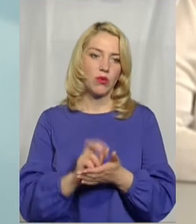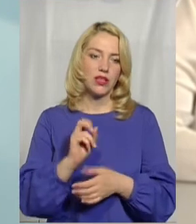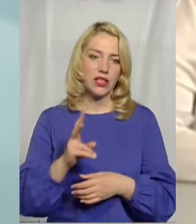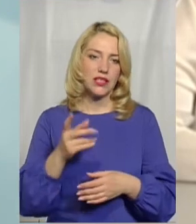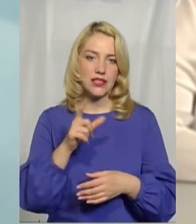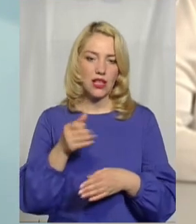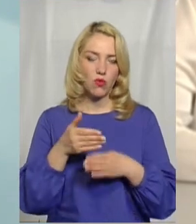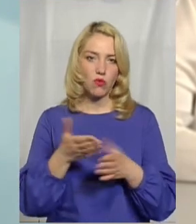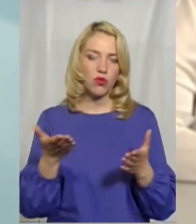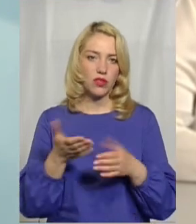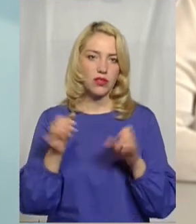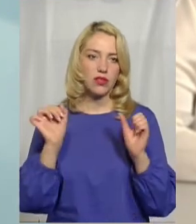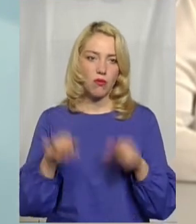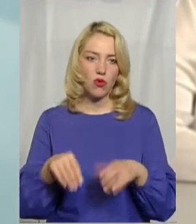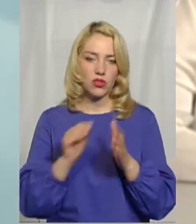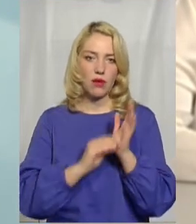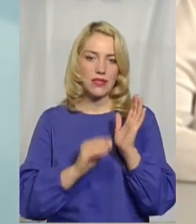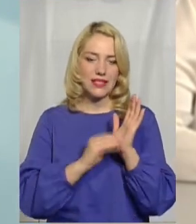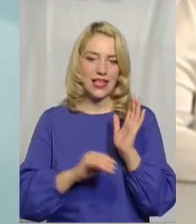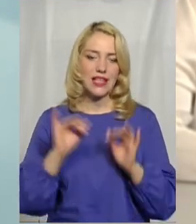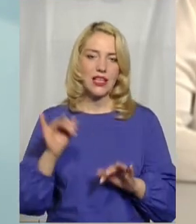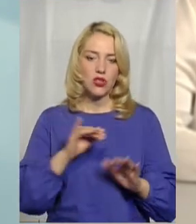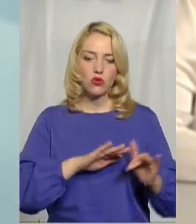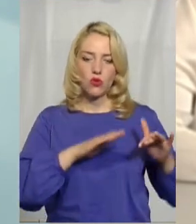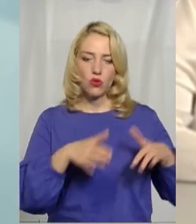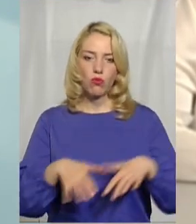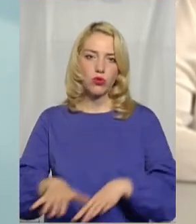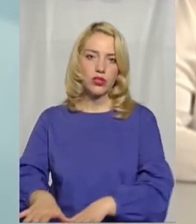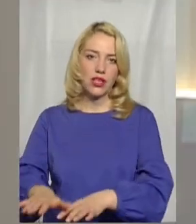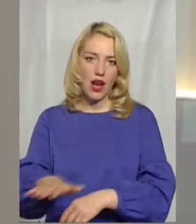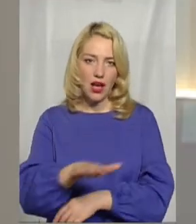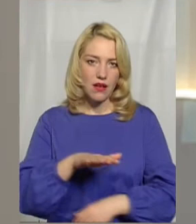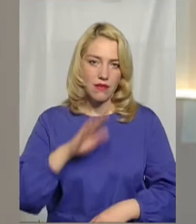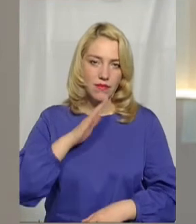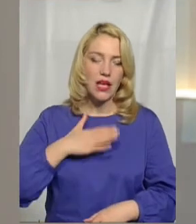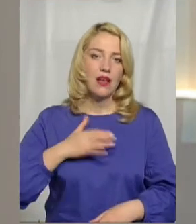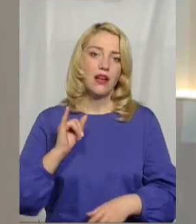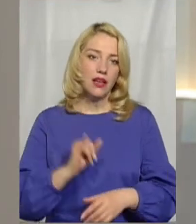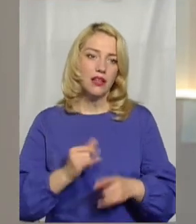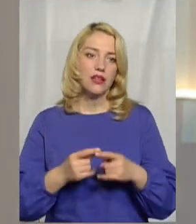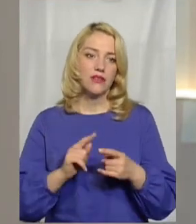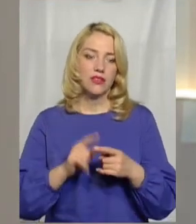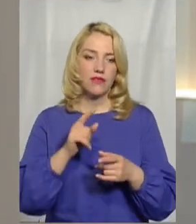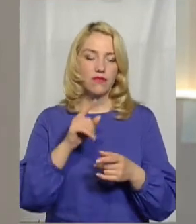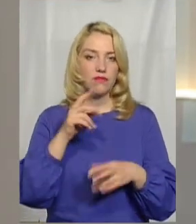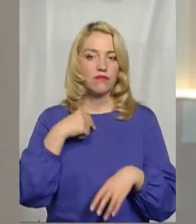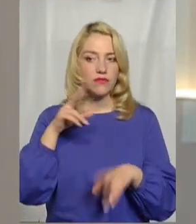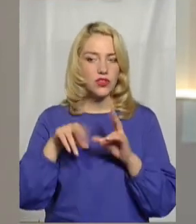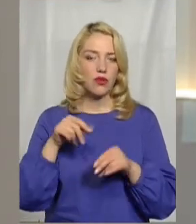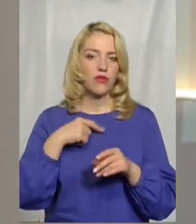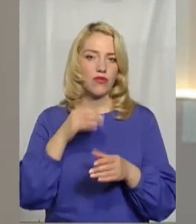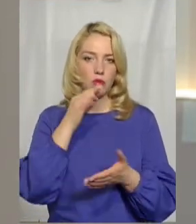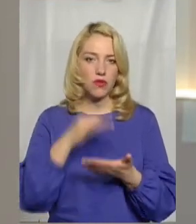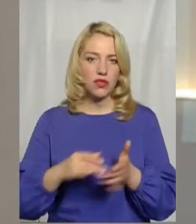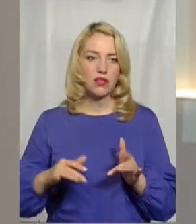допомогою яких можна писати історію Поділля і історію України. І, напевно, це дуже відповідальна справа, бо тут вже